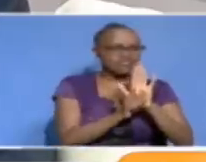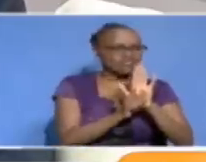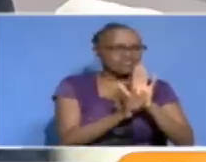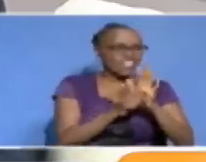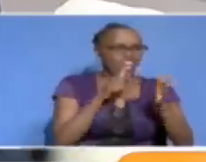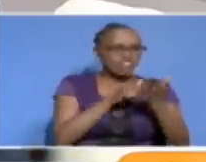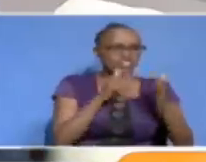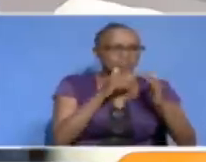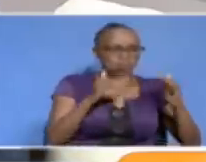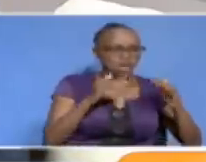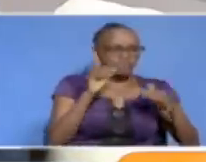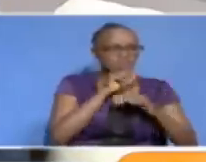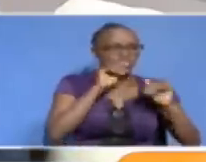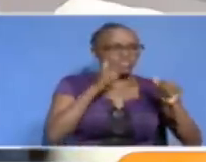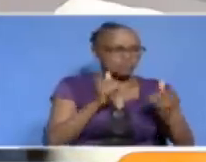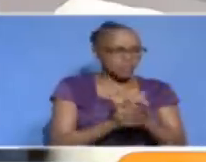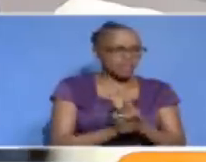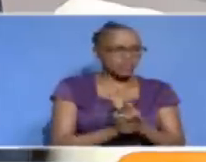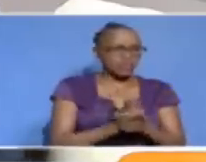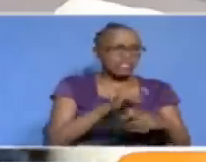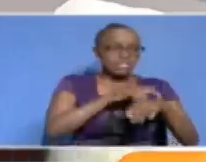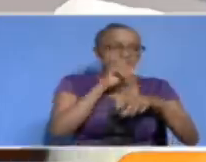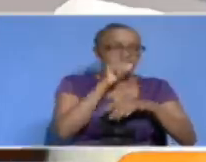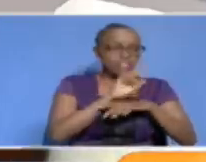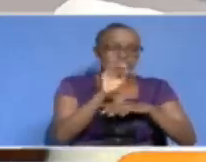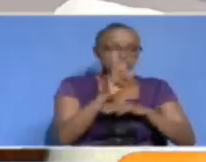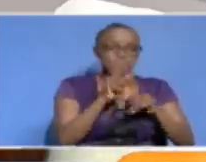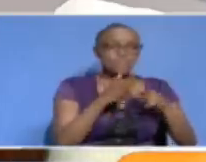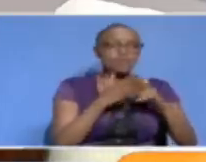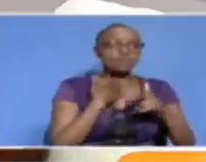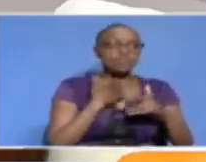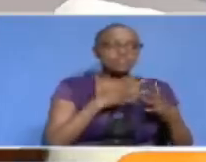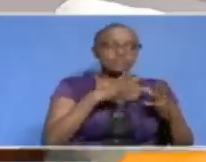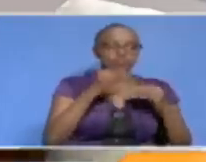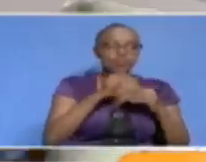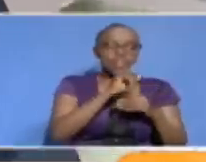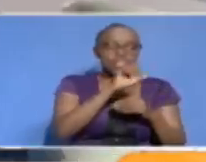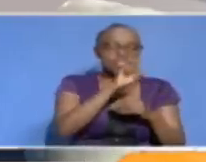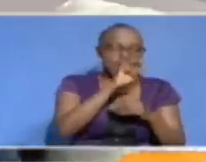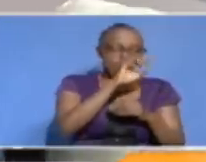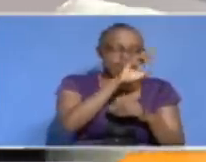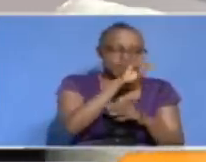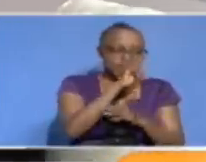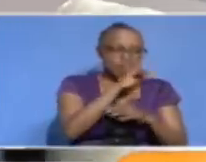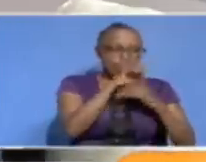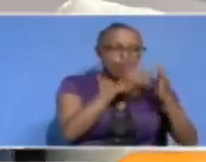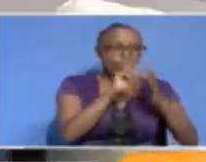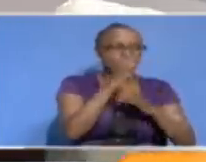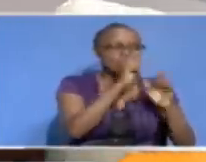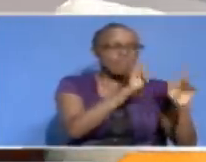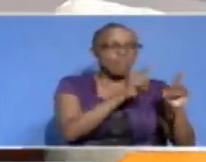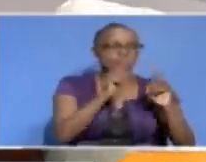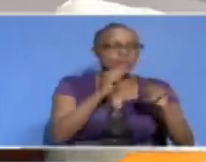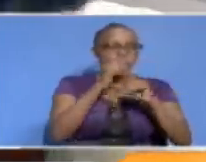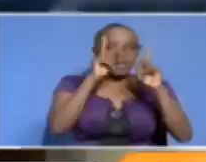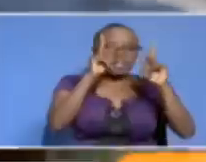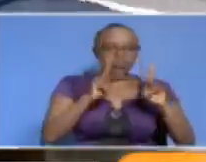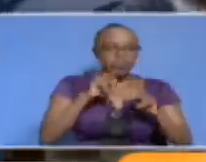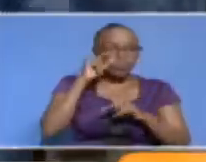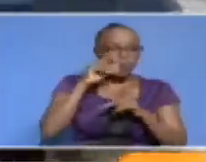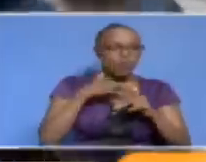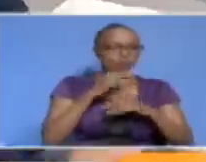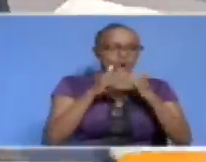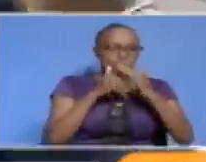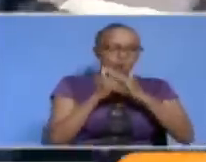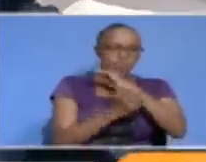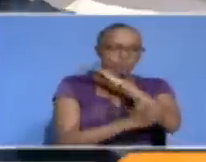Affordable housing itakuwa ijaisha. Akimaliza Nairobi lazima aende Ishaweri, wapi, kila mahali, Kenya mzima, Mombasa, Kisumu. Tunataka maskini